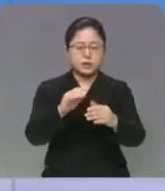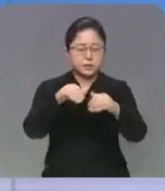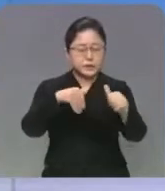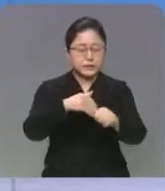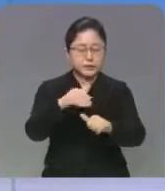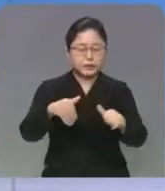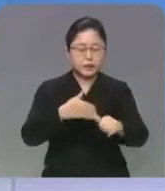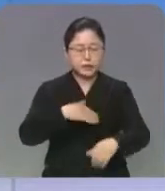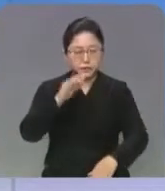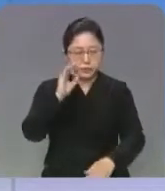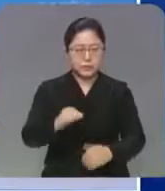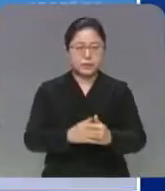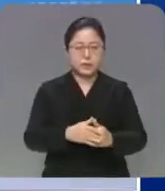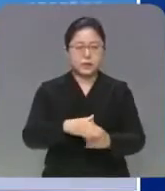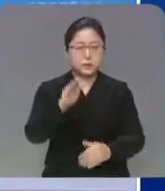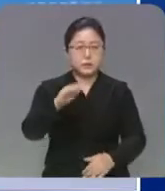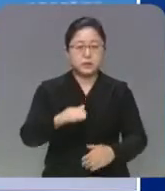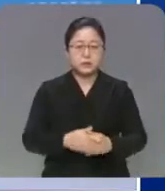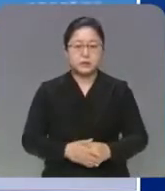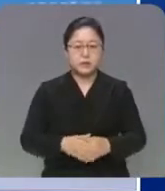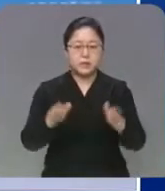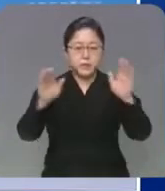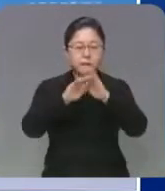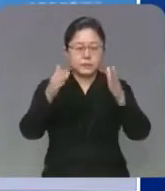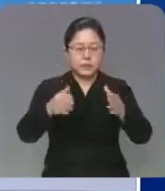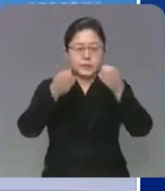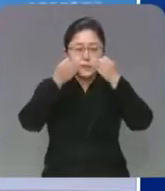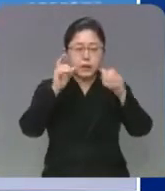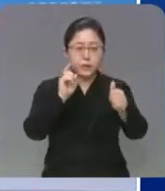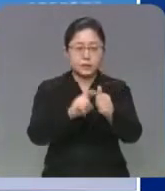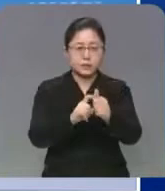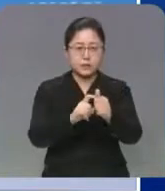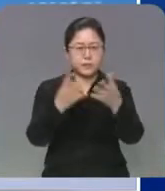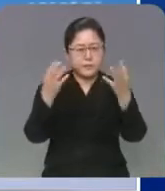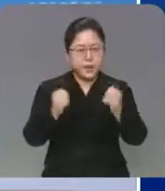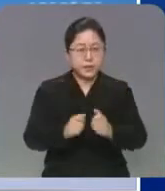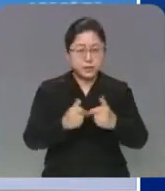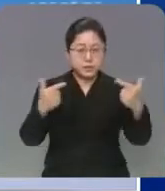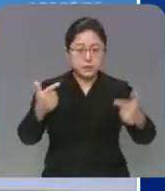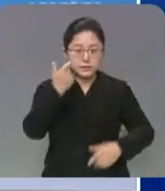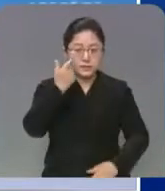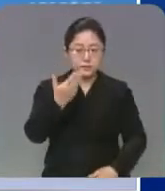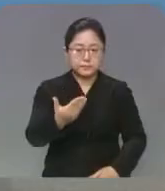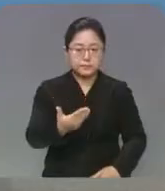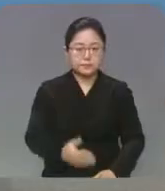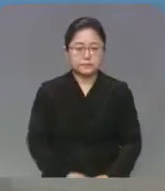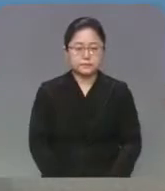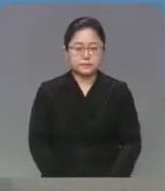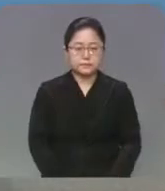내용 알아보겠습니다. 유승용 기자, 밤사이에도 신규 확진자가 많이 늘었습니까?